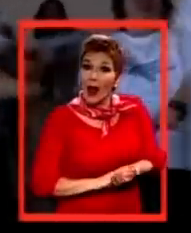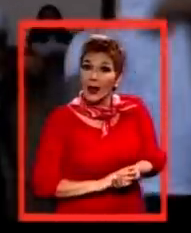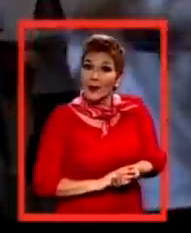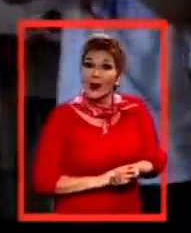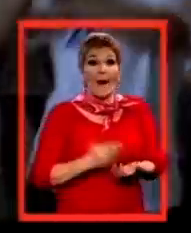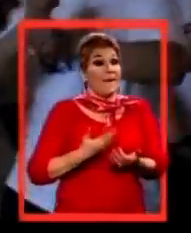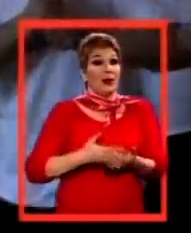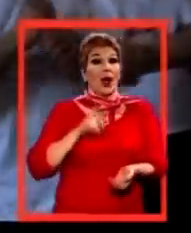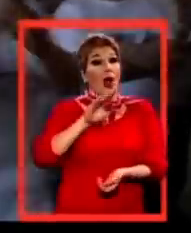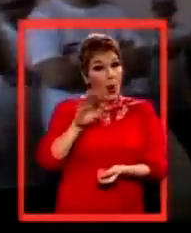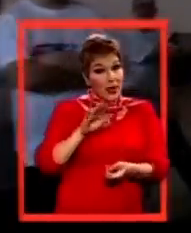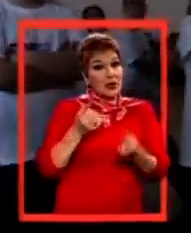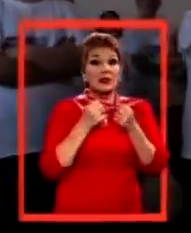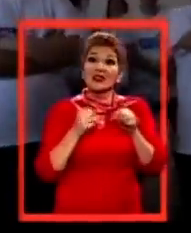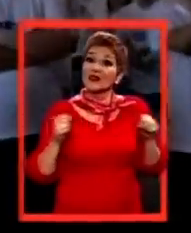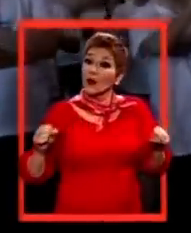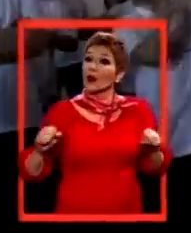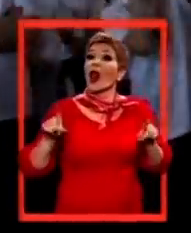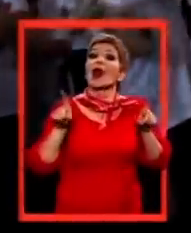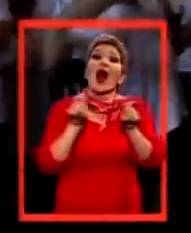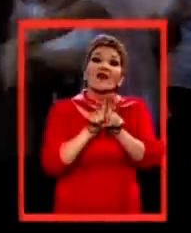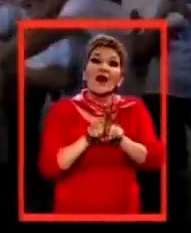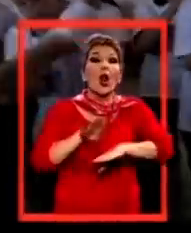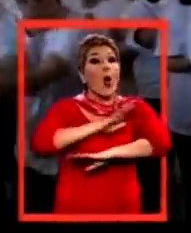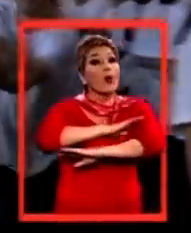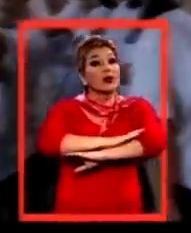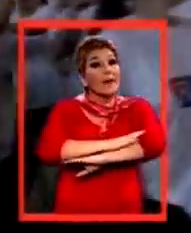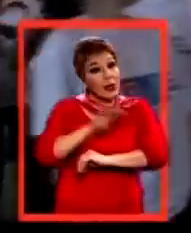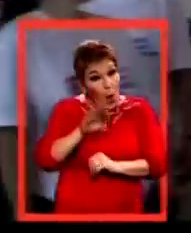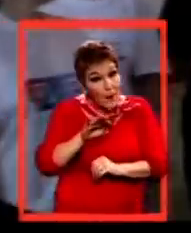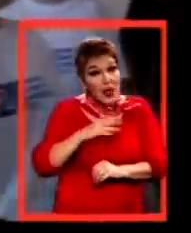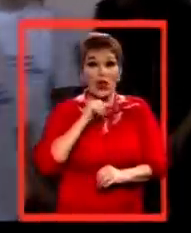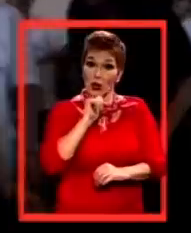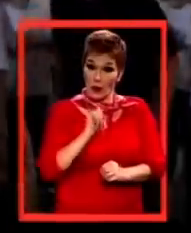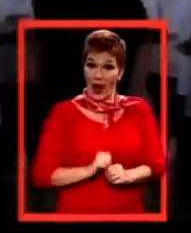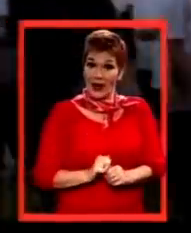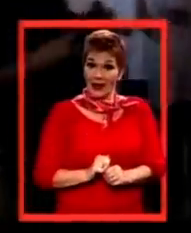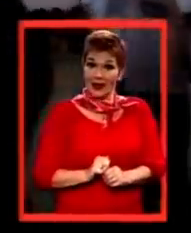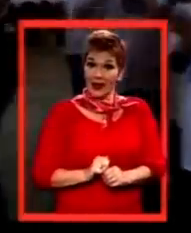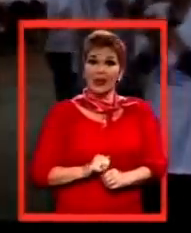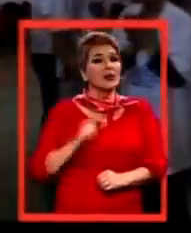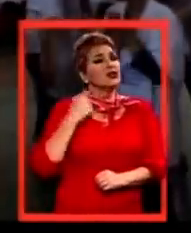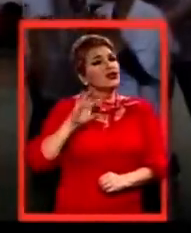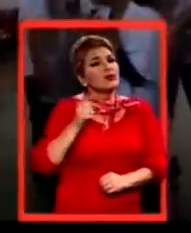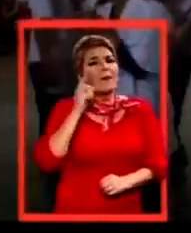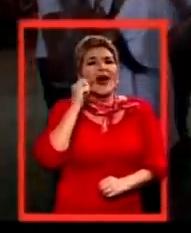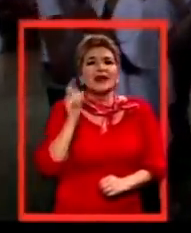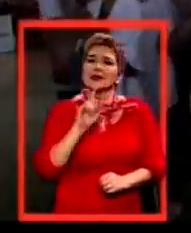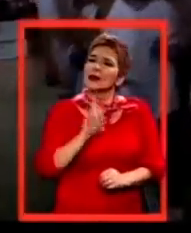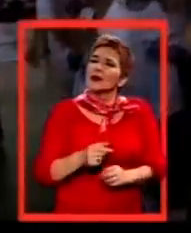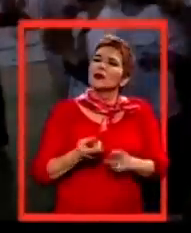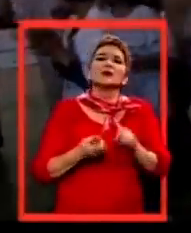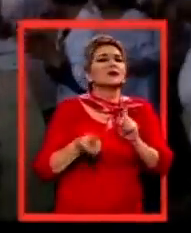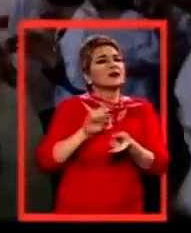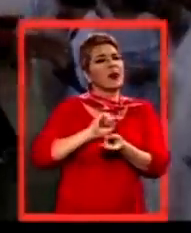etalon atitudini, comportamente normale. Îi sfătuiesc ca ei înșiși să-și schimbe mentalitatea și percepția